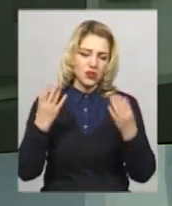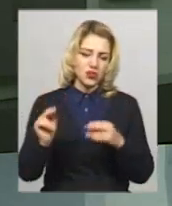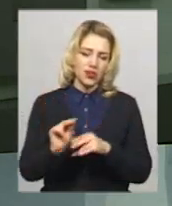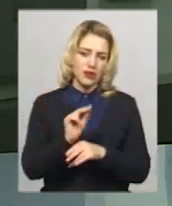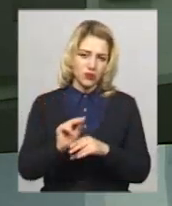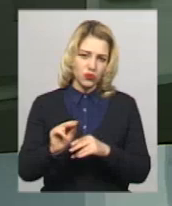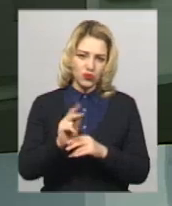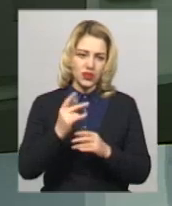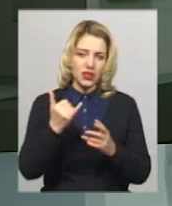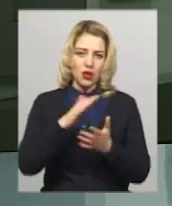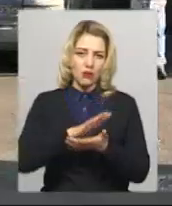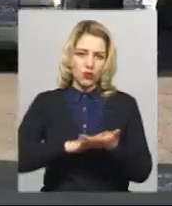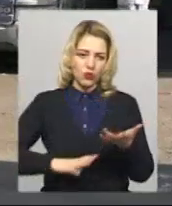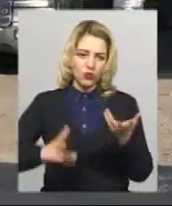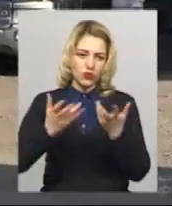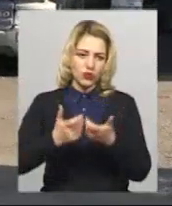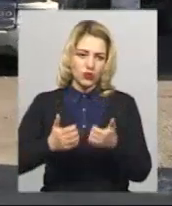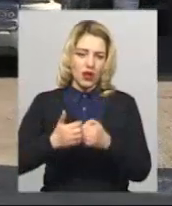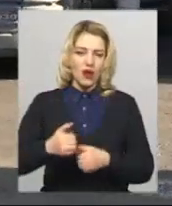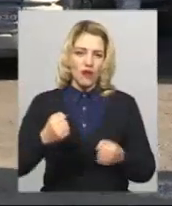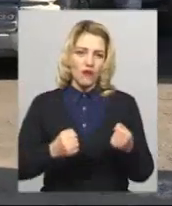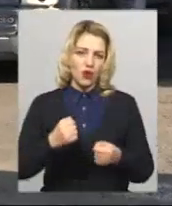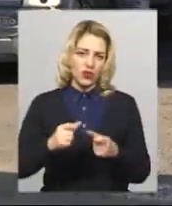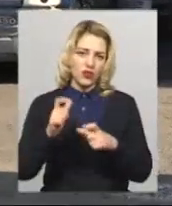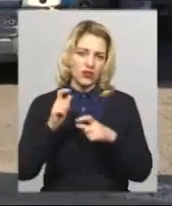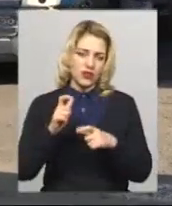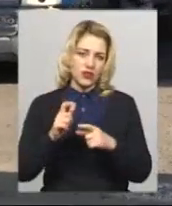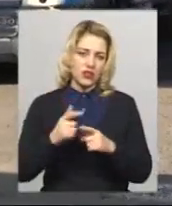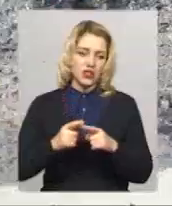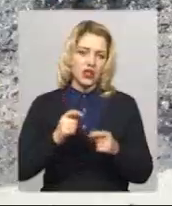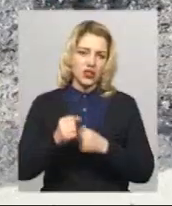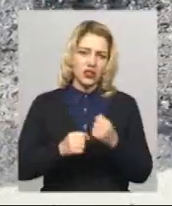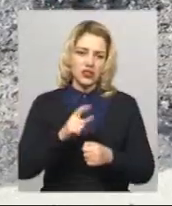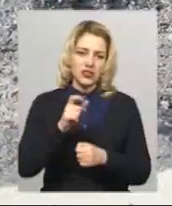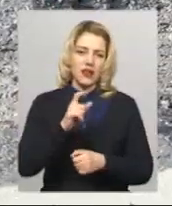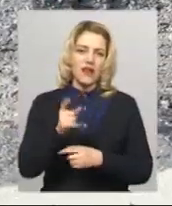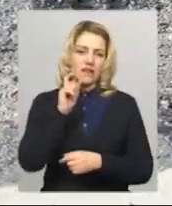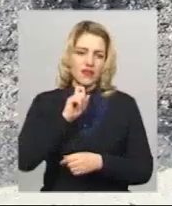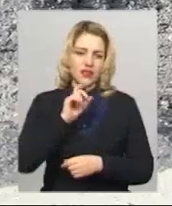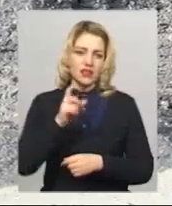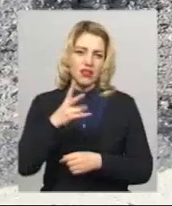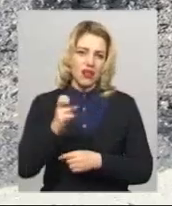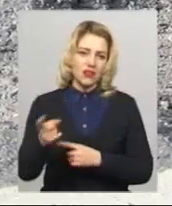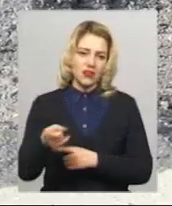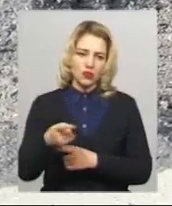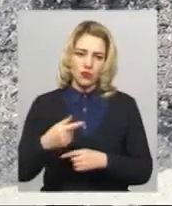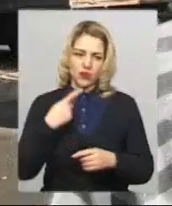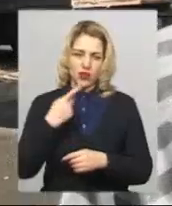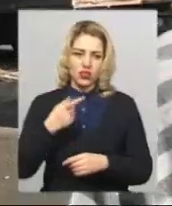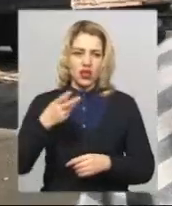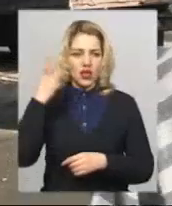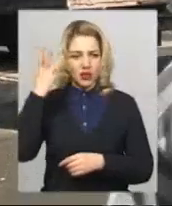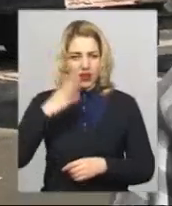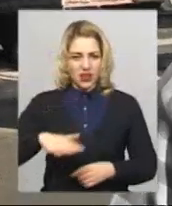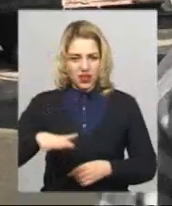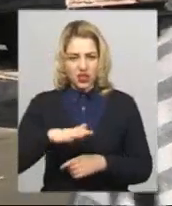підрядники. Водій Олександр вантажівкою їде з Вінниці на Тернопіль. Чоловік каже, дороги на Хмельниччині одні з найгірших.